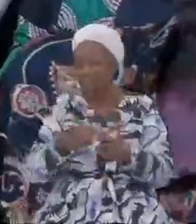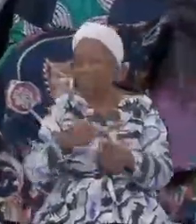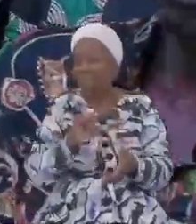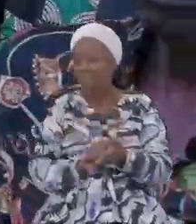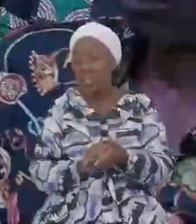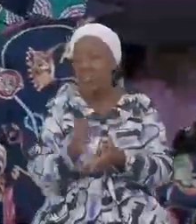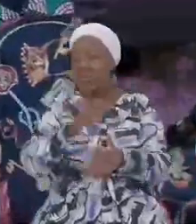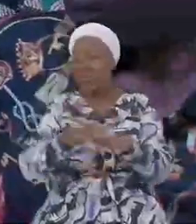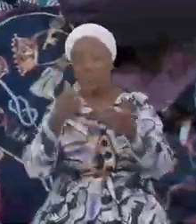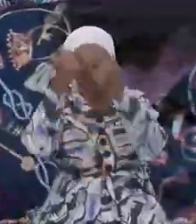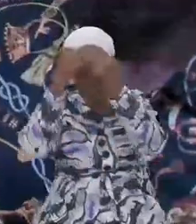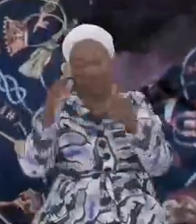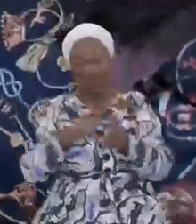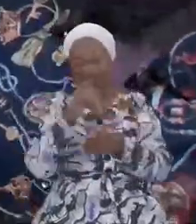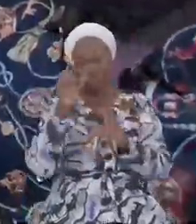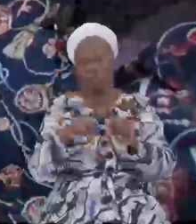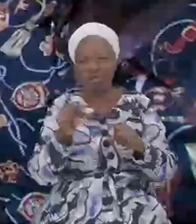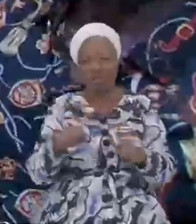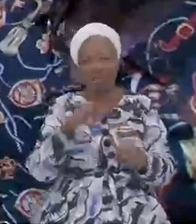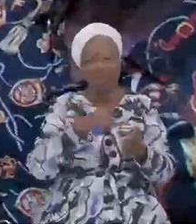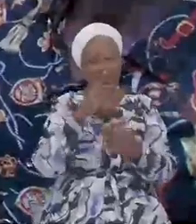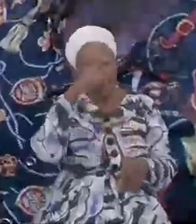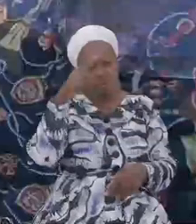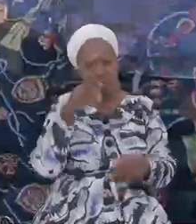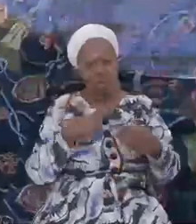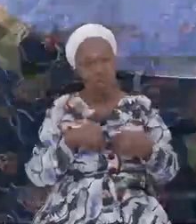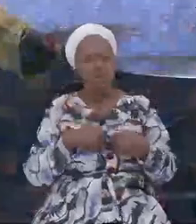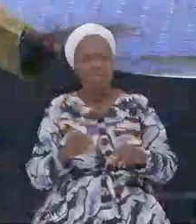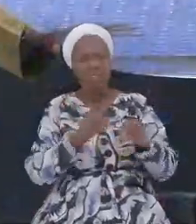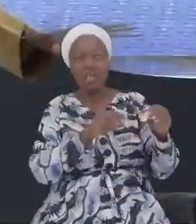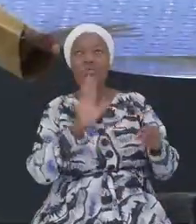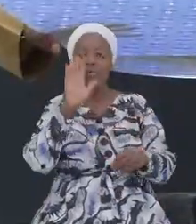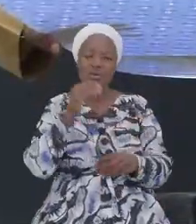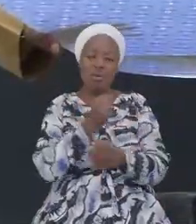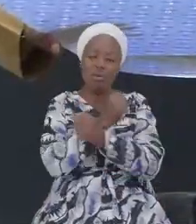dit « puisqu'il m'aime, je le délivrerai.